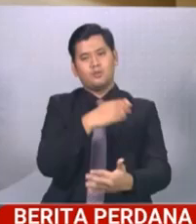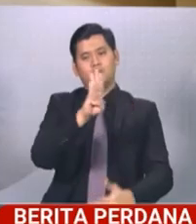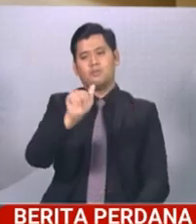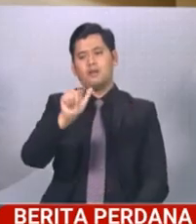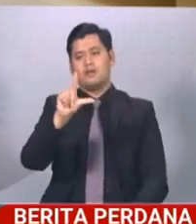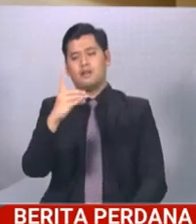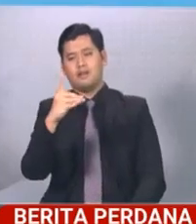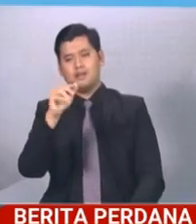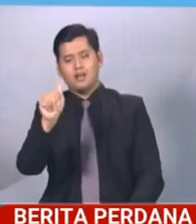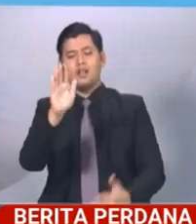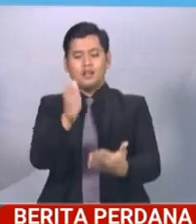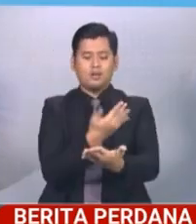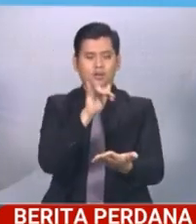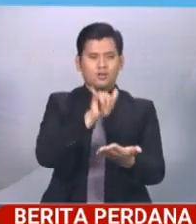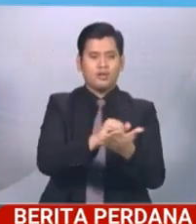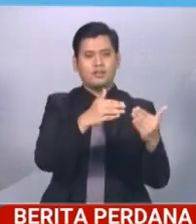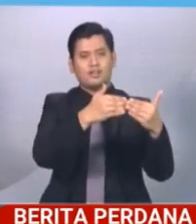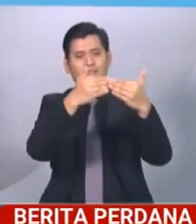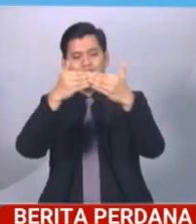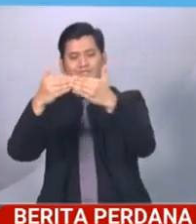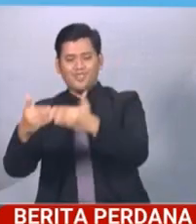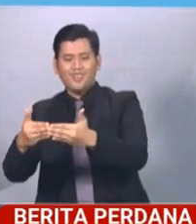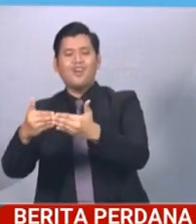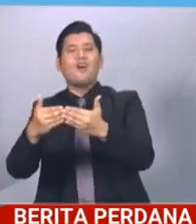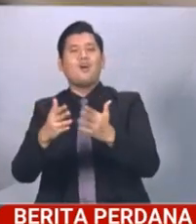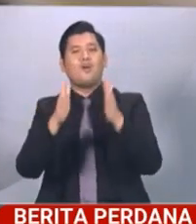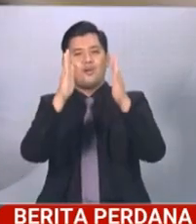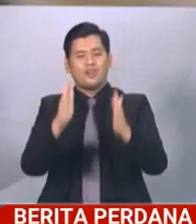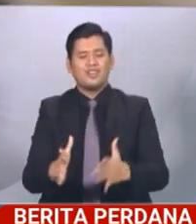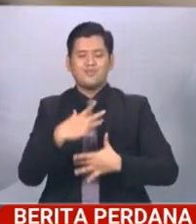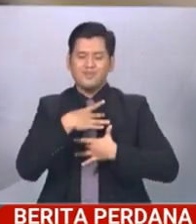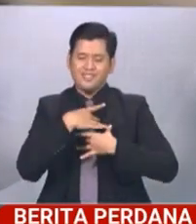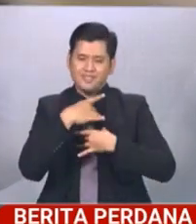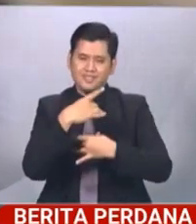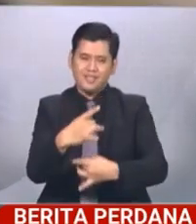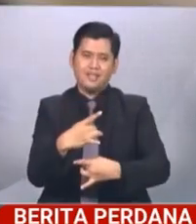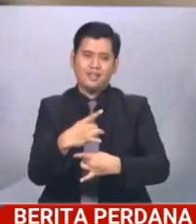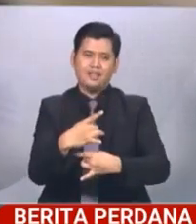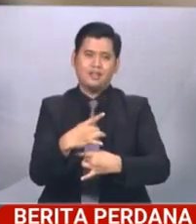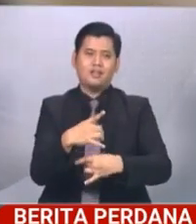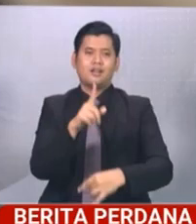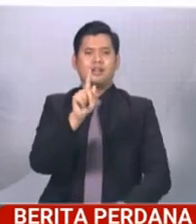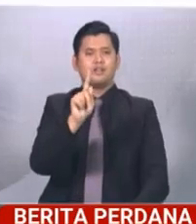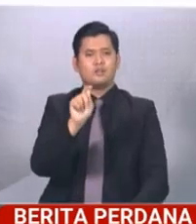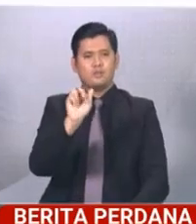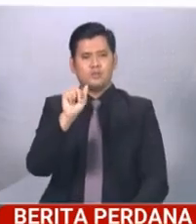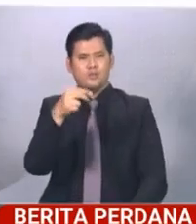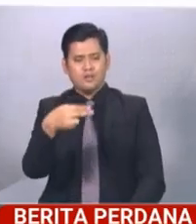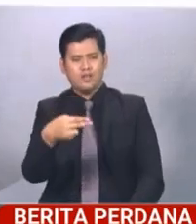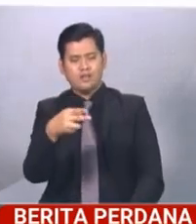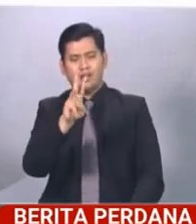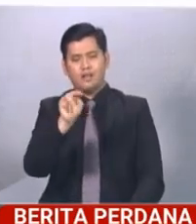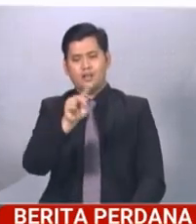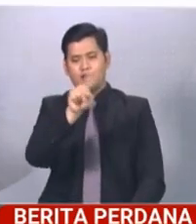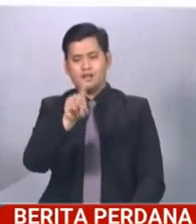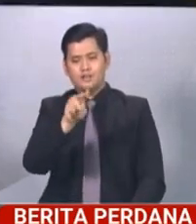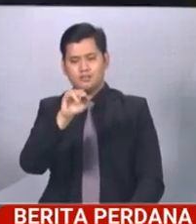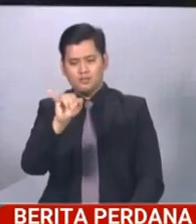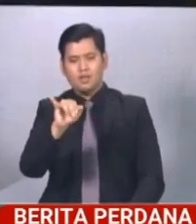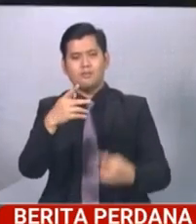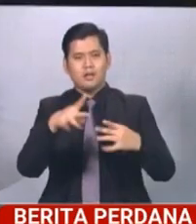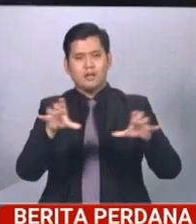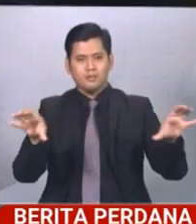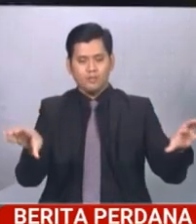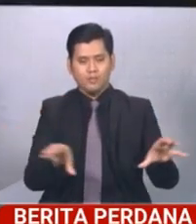beliau berharap lagu tersebut akan terus melekat dihati peminat tua Azmi atau nama sebenarnya Arumi Nafis momen azmi-pernah mencipta